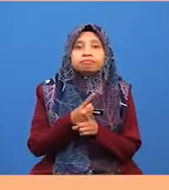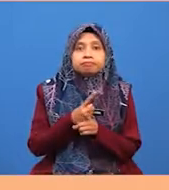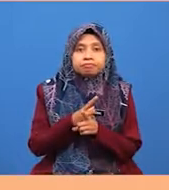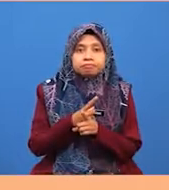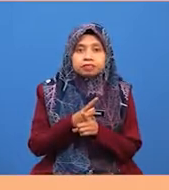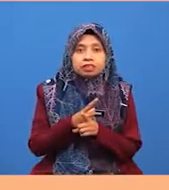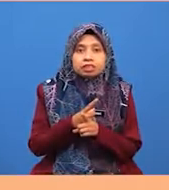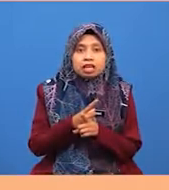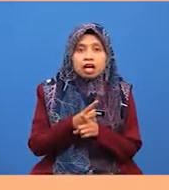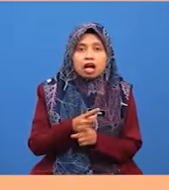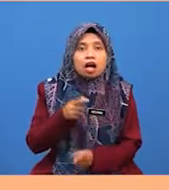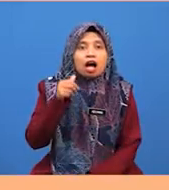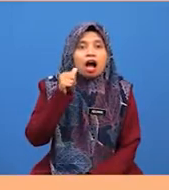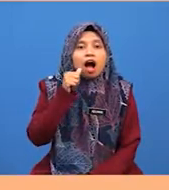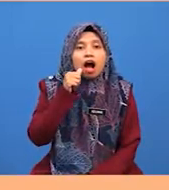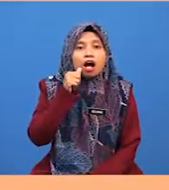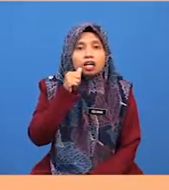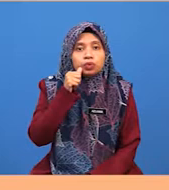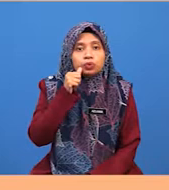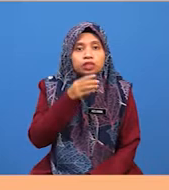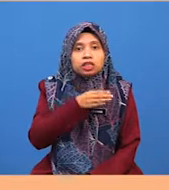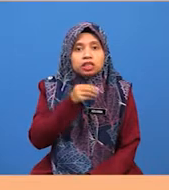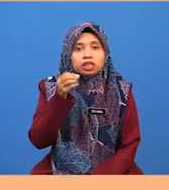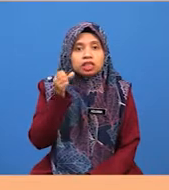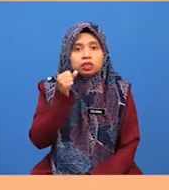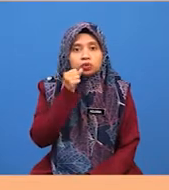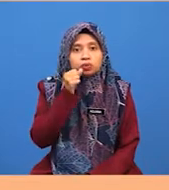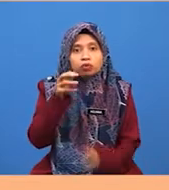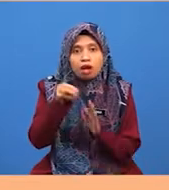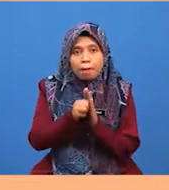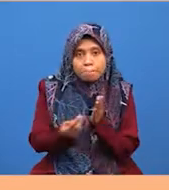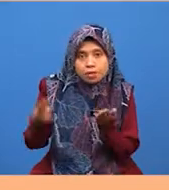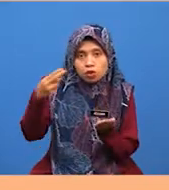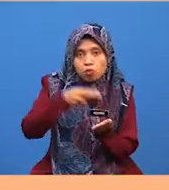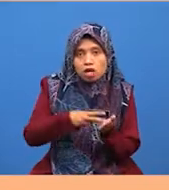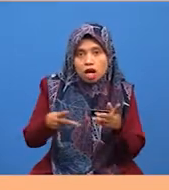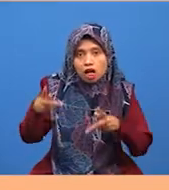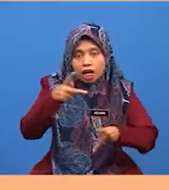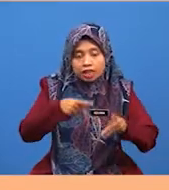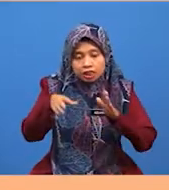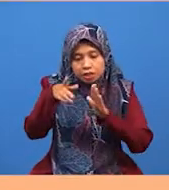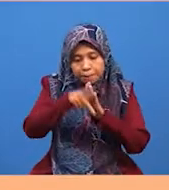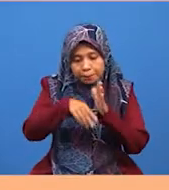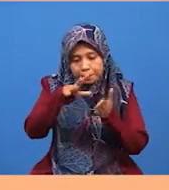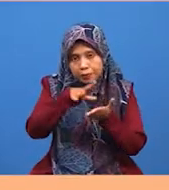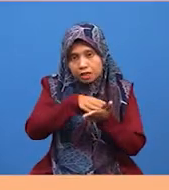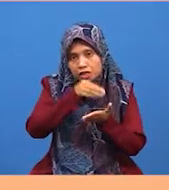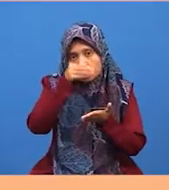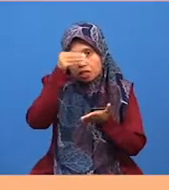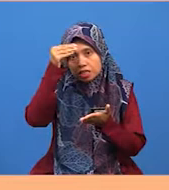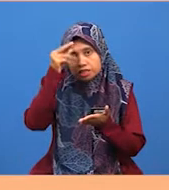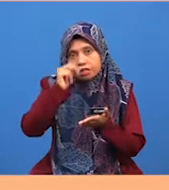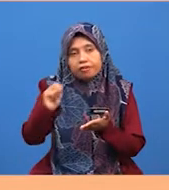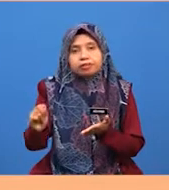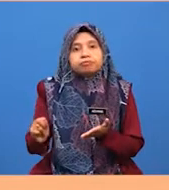Betul, Ayuni dan Sofia mengulang kaji pelajaran. Mari